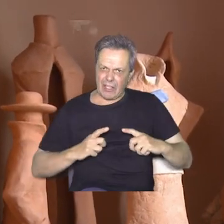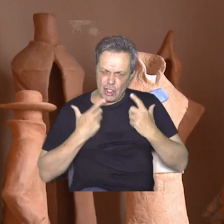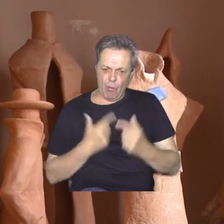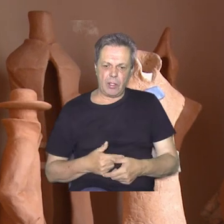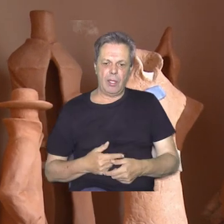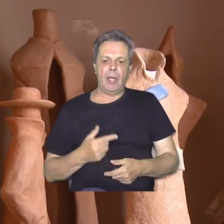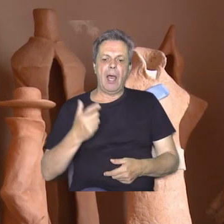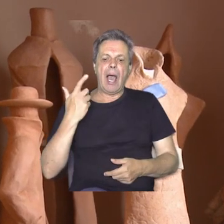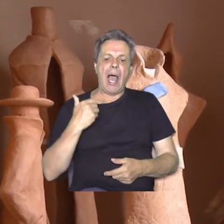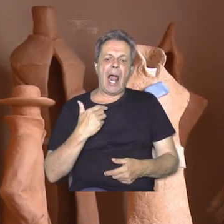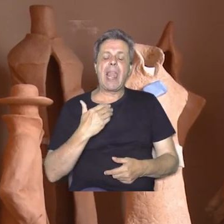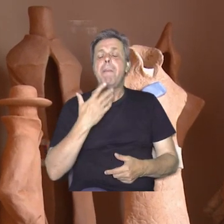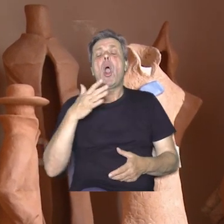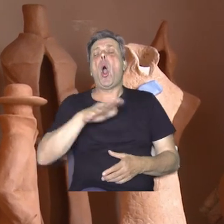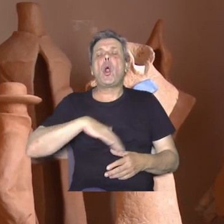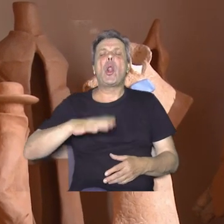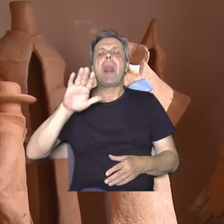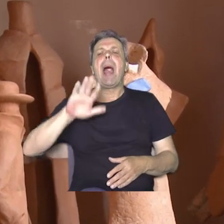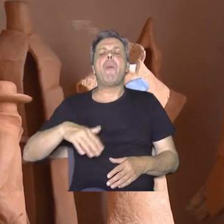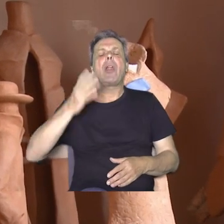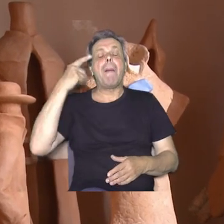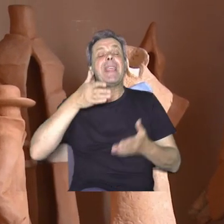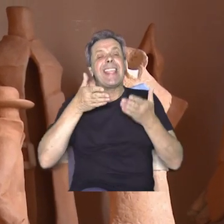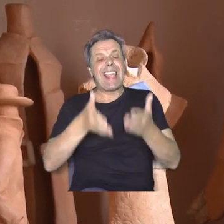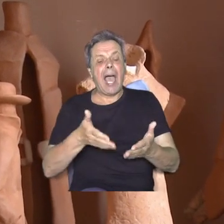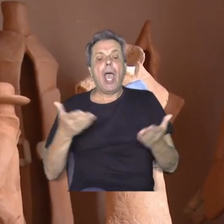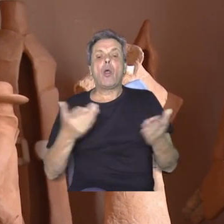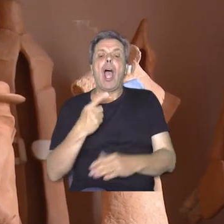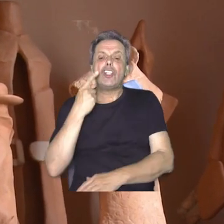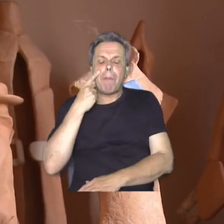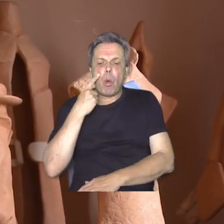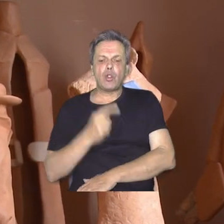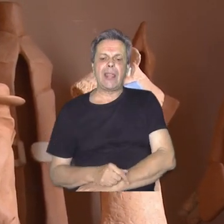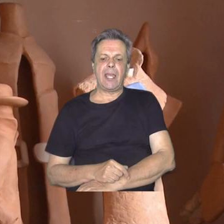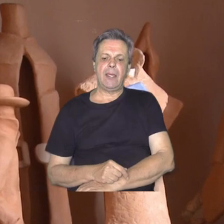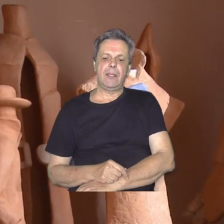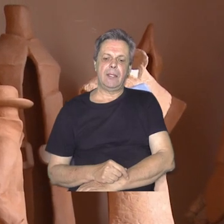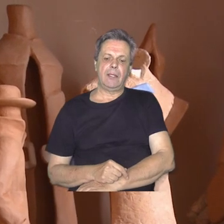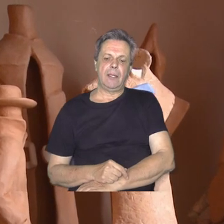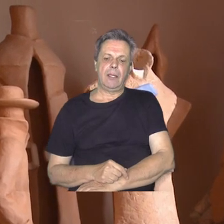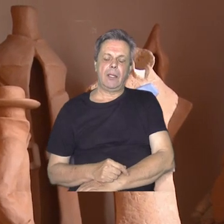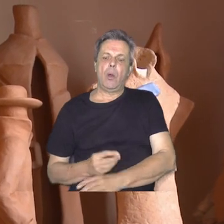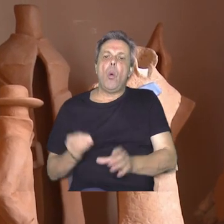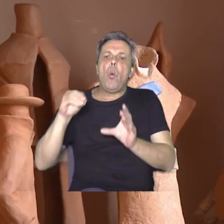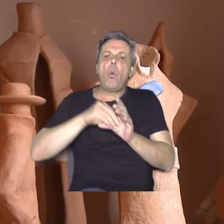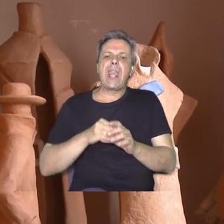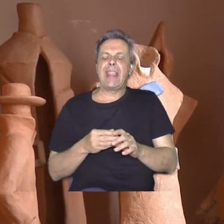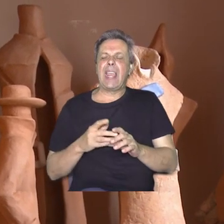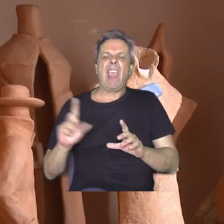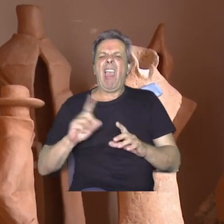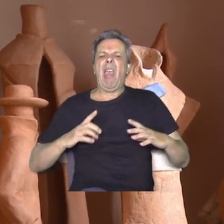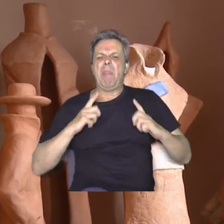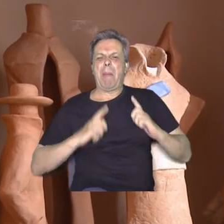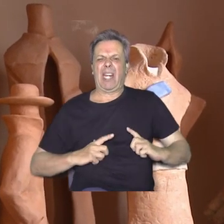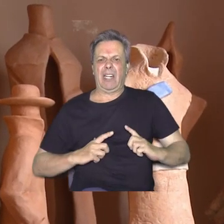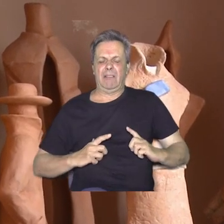prihvate. Ali bi okolina mogla biti ta koja će pokušati unijeti